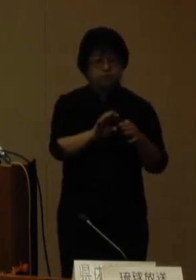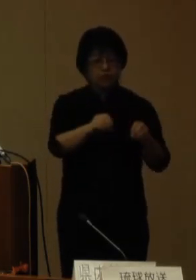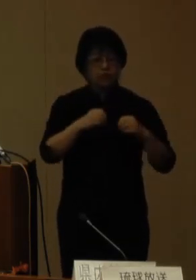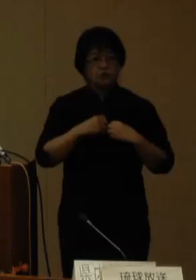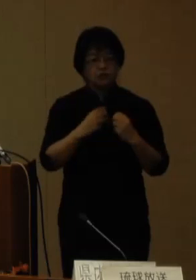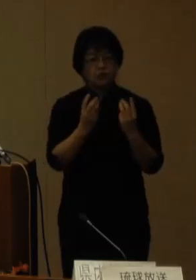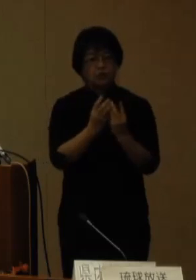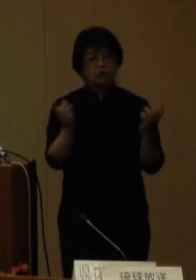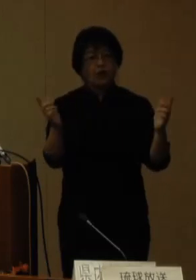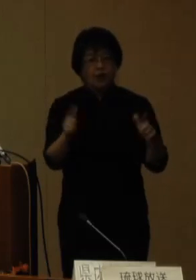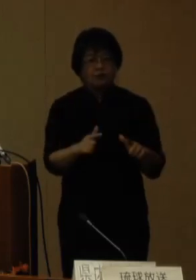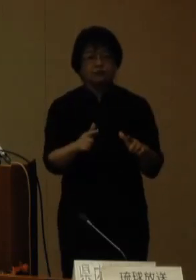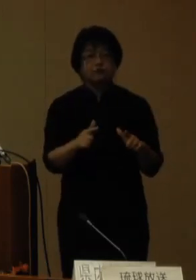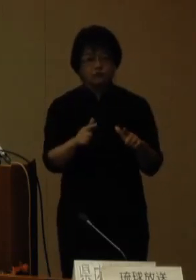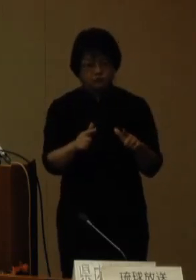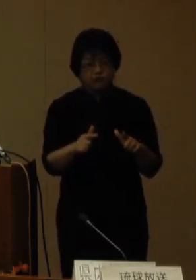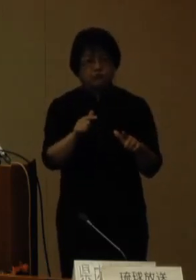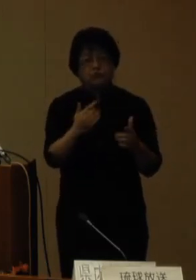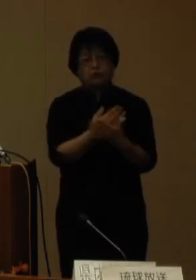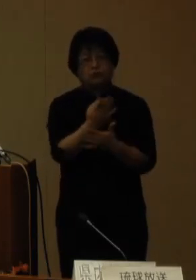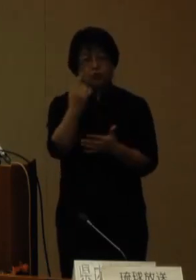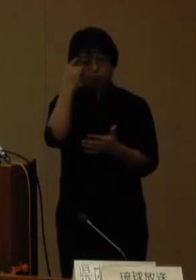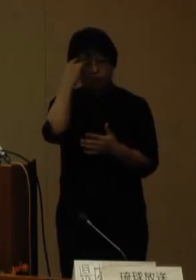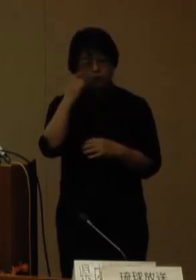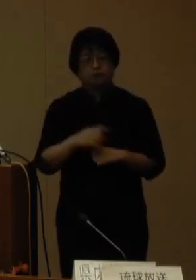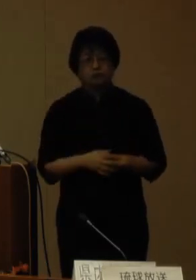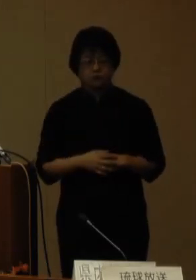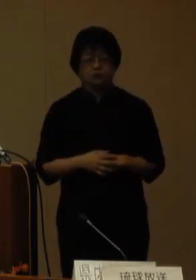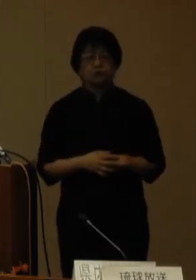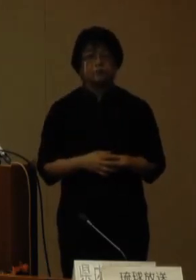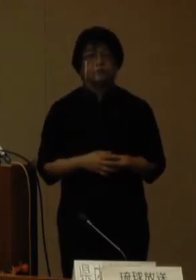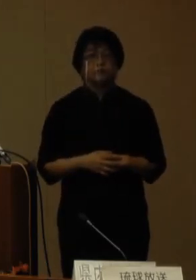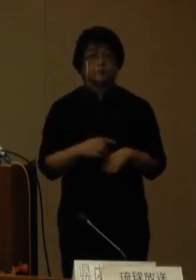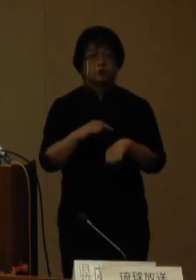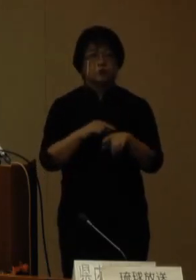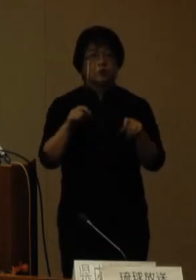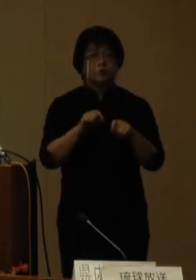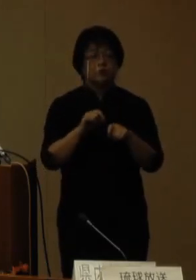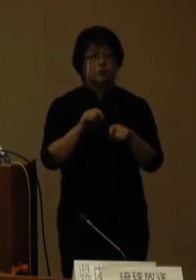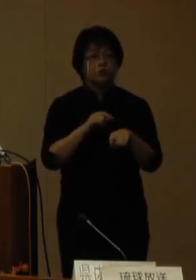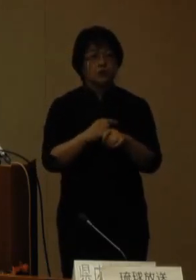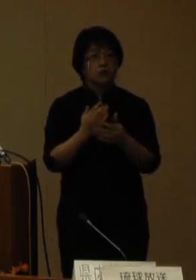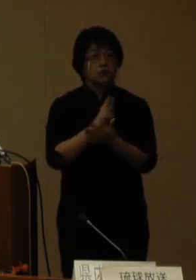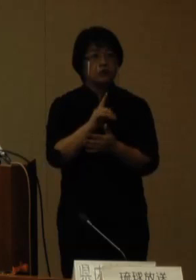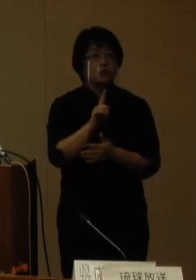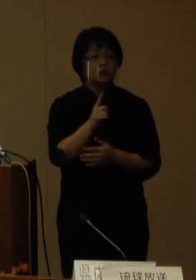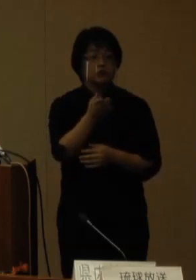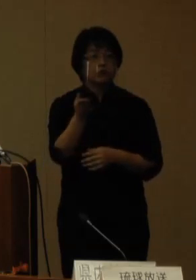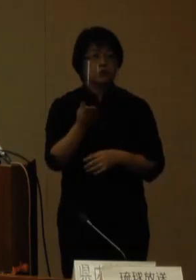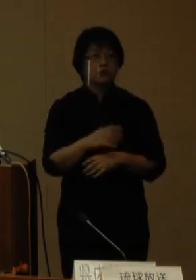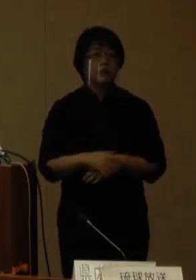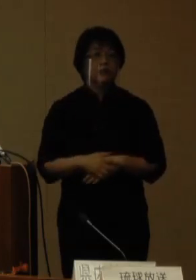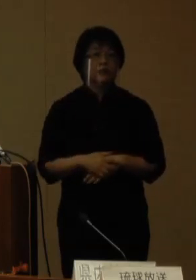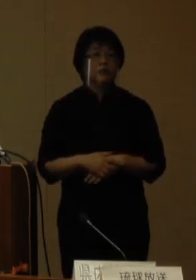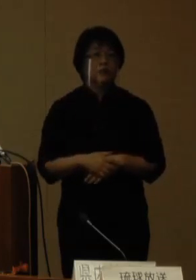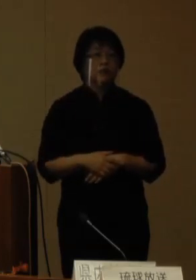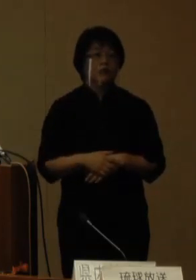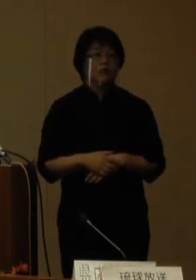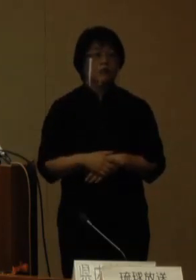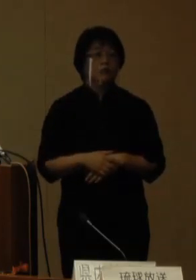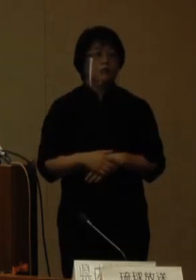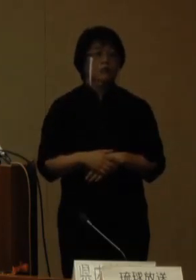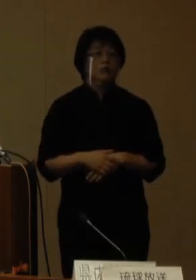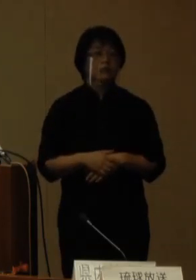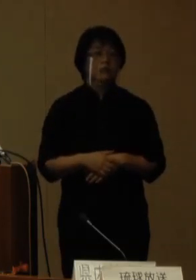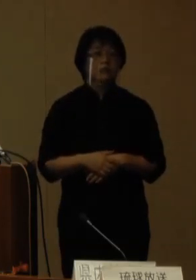り行って求めていきたいと思います。 そろそろお時間ですがよろしいでしょうか。では最